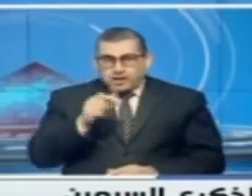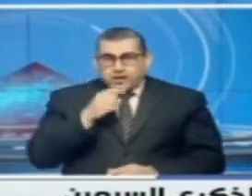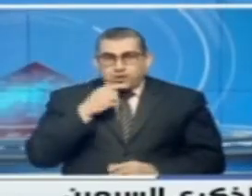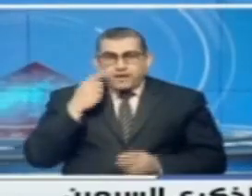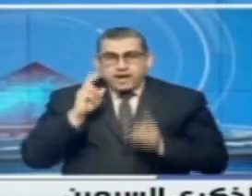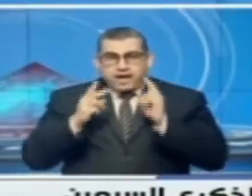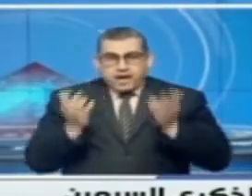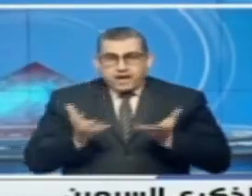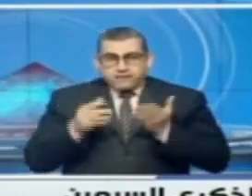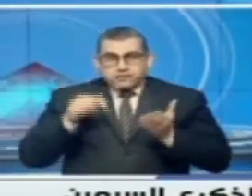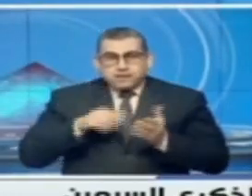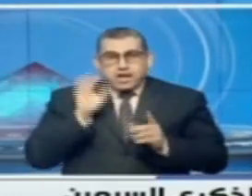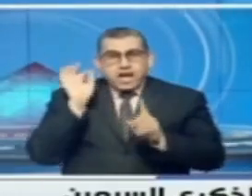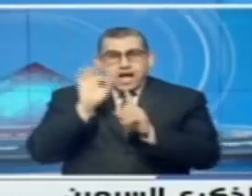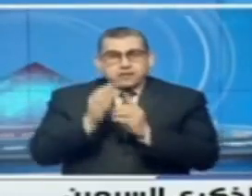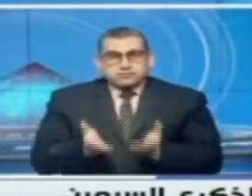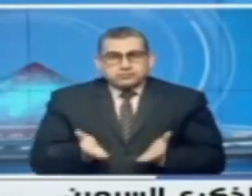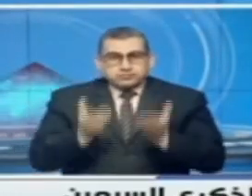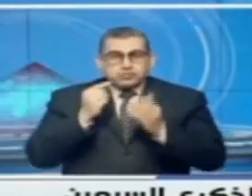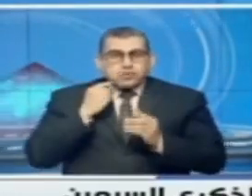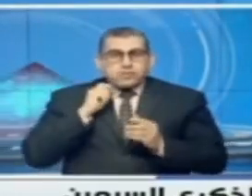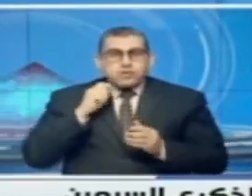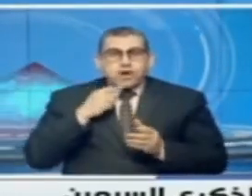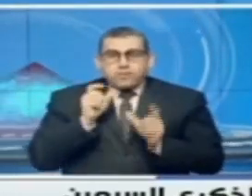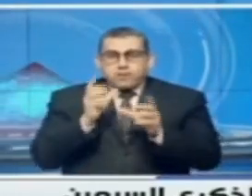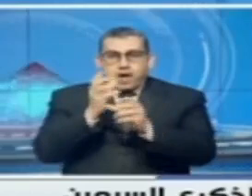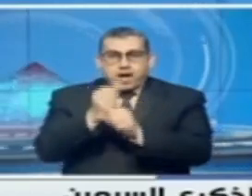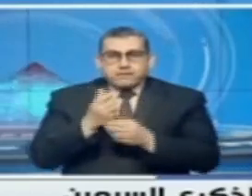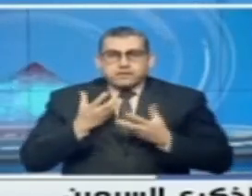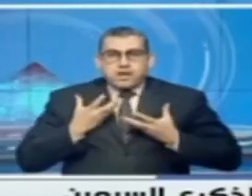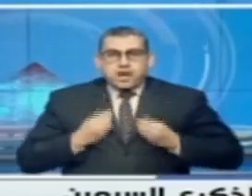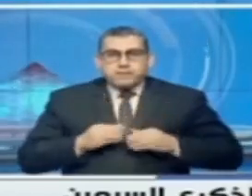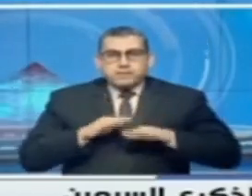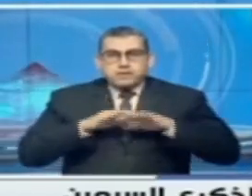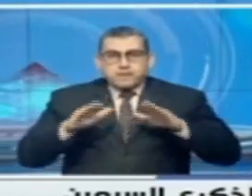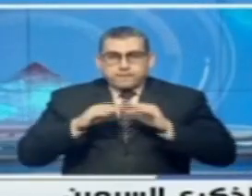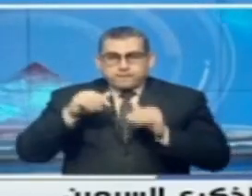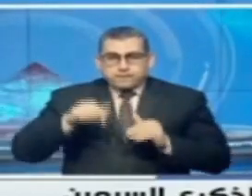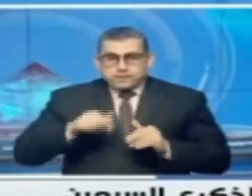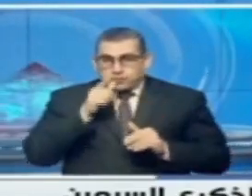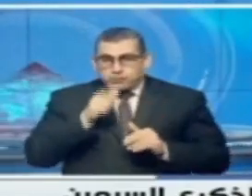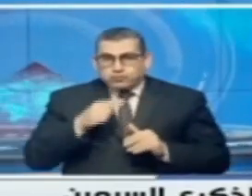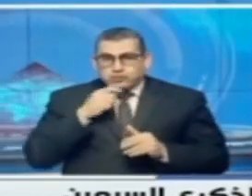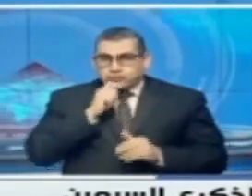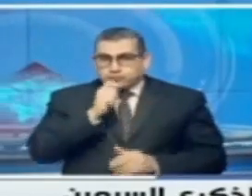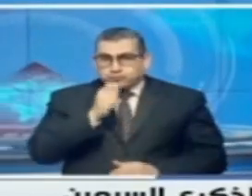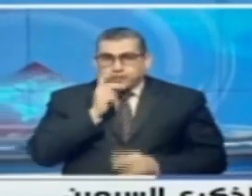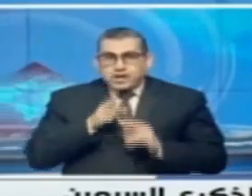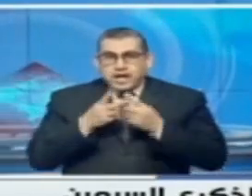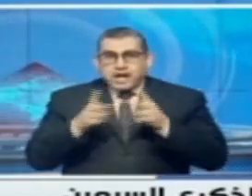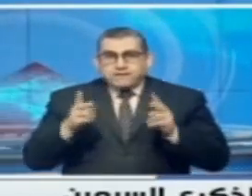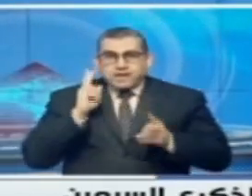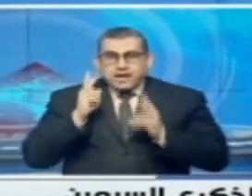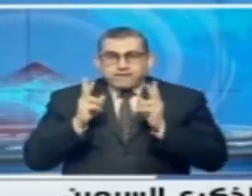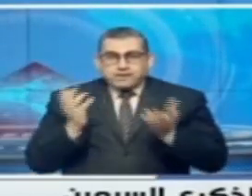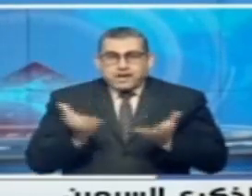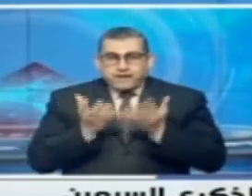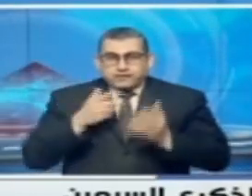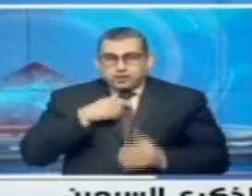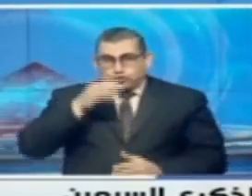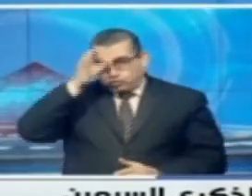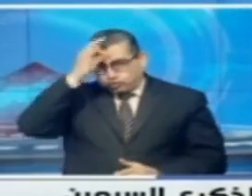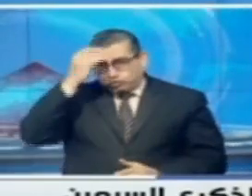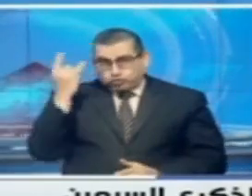مؤكدا أن الغاية الأسمى هي المحافظة على حفظ الأمن والأمان. وخلال كلمته في الاحتفال بعيد الشرطة 70،